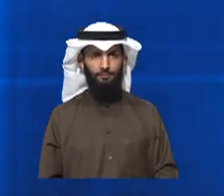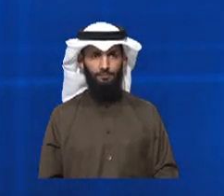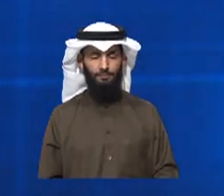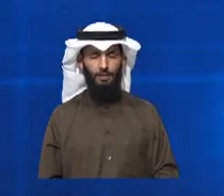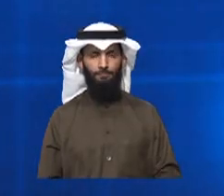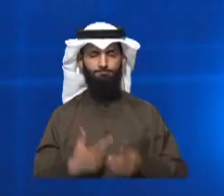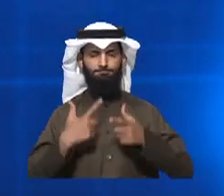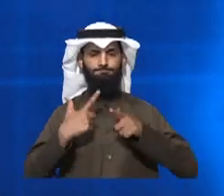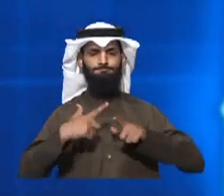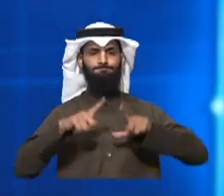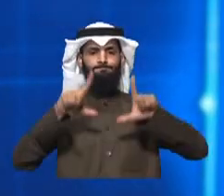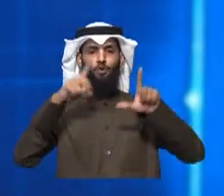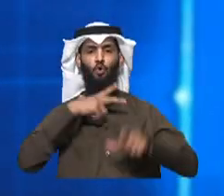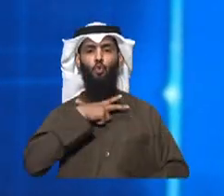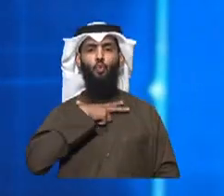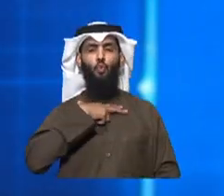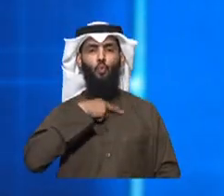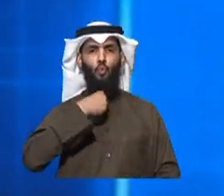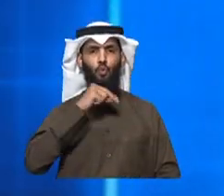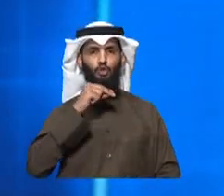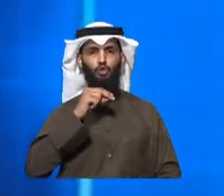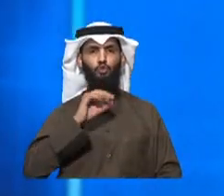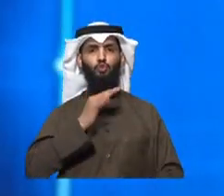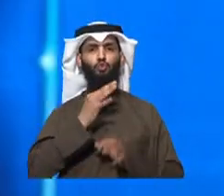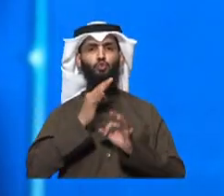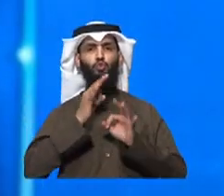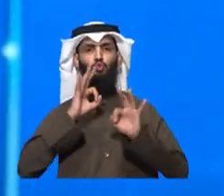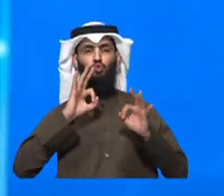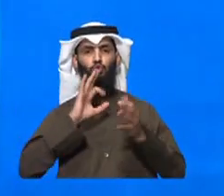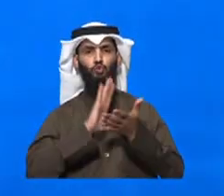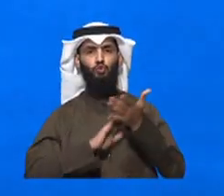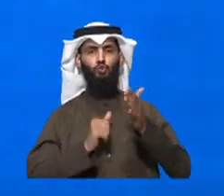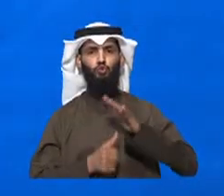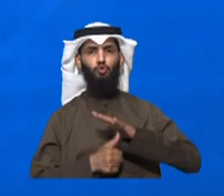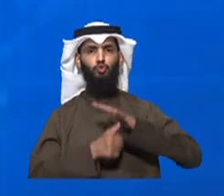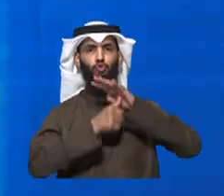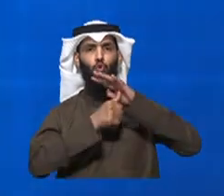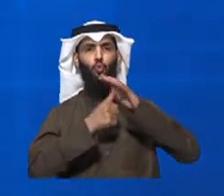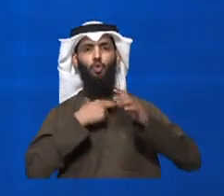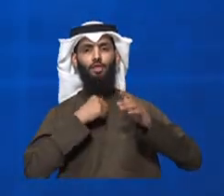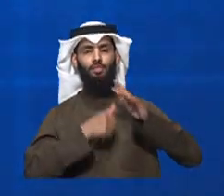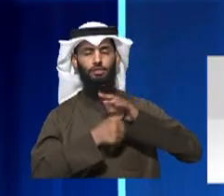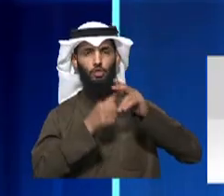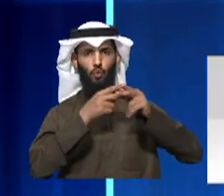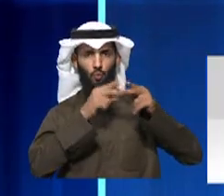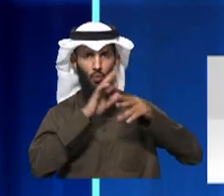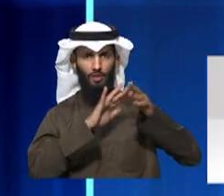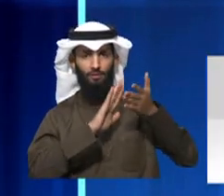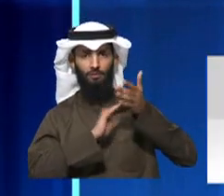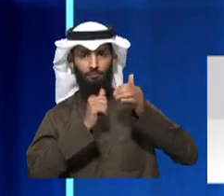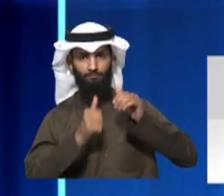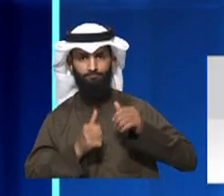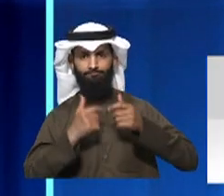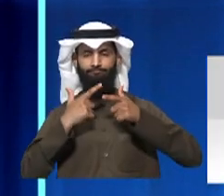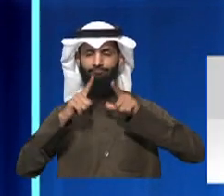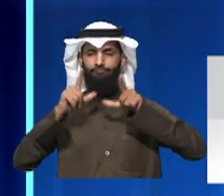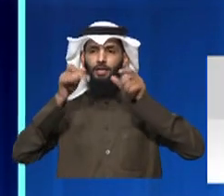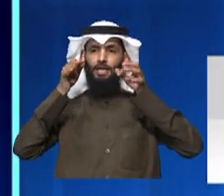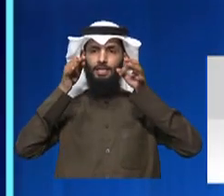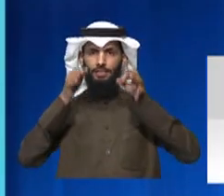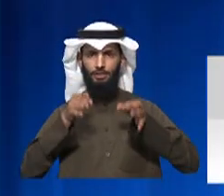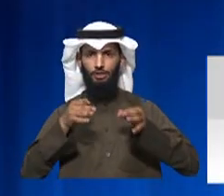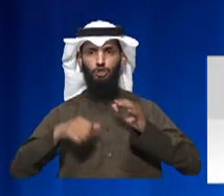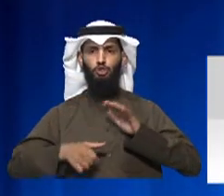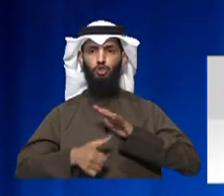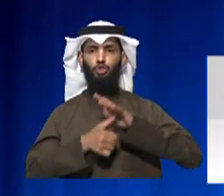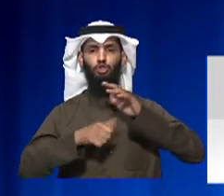صرح معالي وزير شؤون الديوان الاميري الشيخ محمد العبد الله المبارك الصباح بان الحاله الصحيه لسيدي حضره صاحب السمو